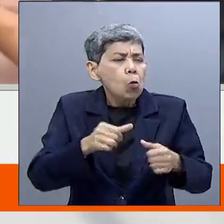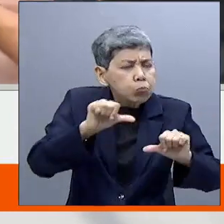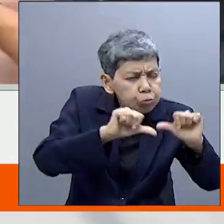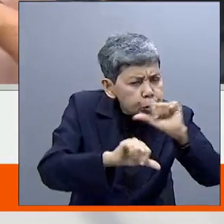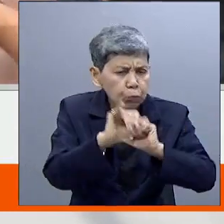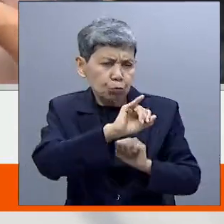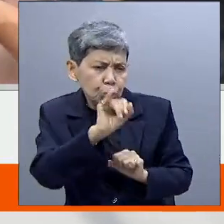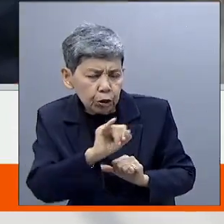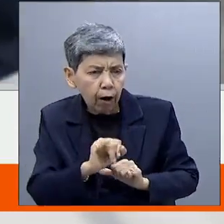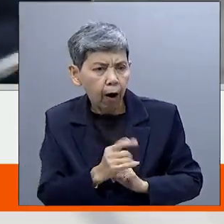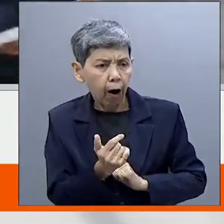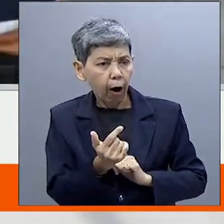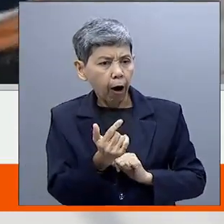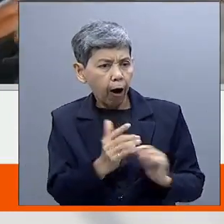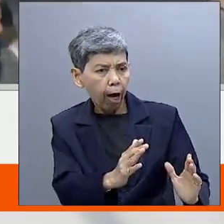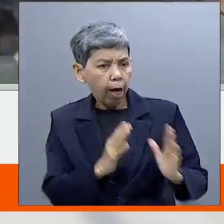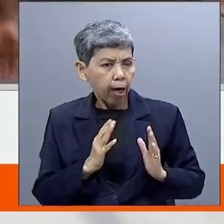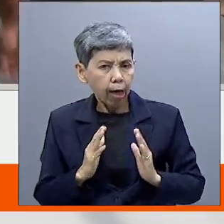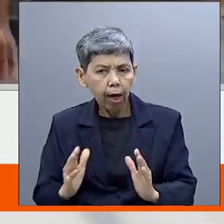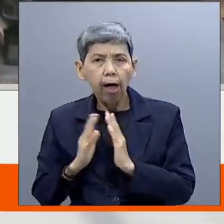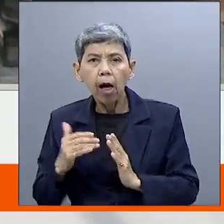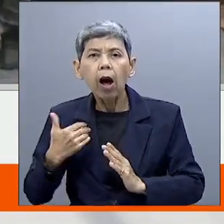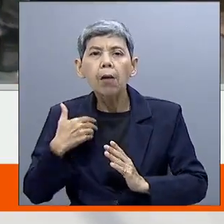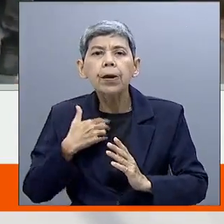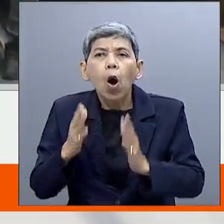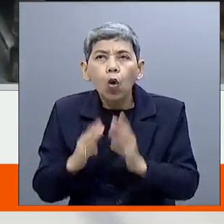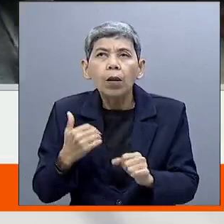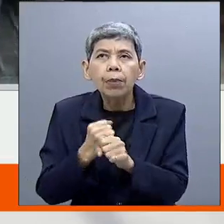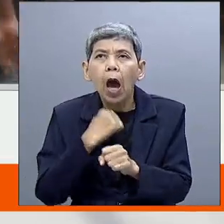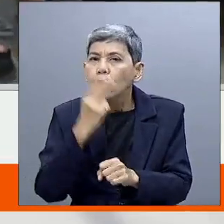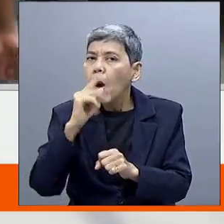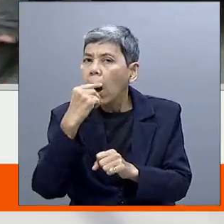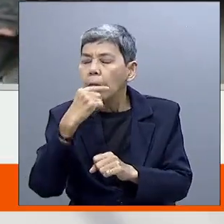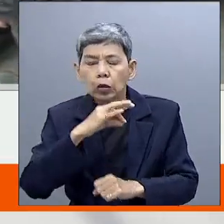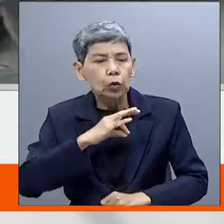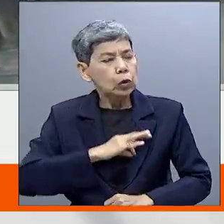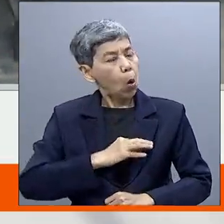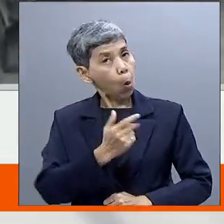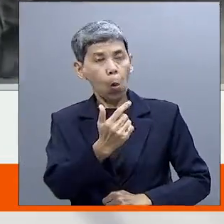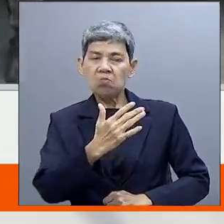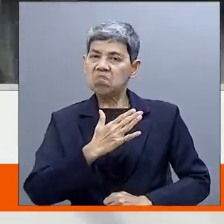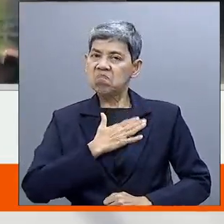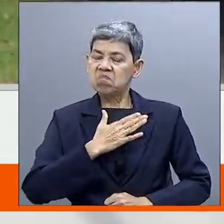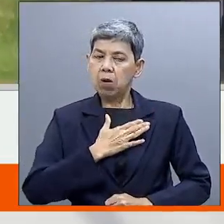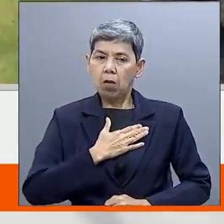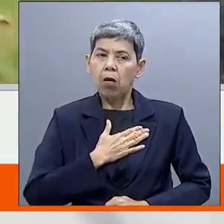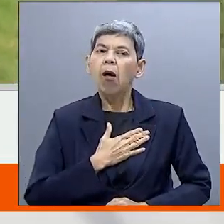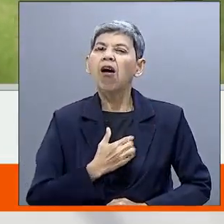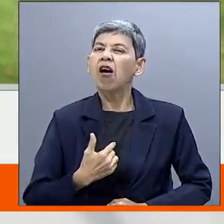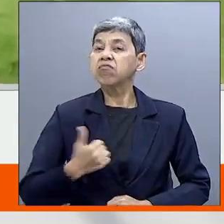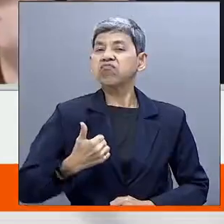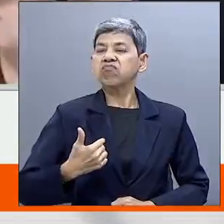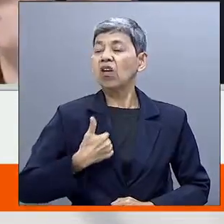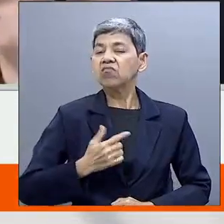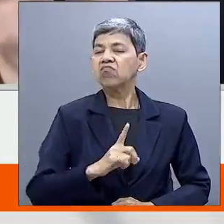เป็นการยั่วยุให้เขากระทำซ้ำเพราะว่าคนเหล่านี้เนี่ยจะติดตามข่าวและรู้สึกเหมือนกับว่าตัวเองเนี่ยปรากฏเป็นฮีโร่อยู่